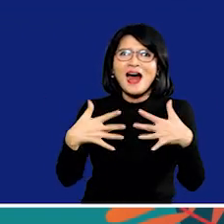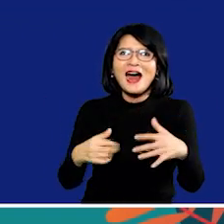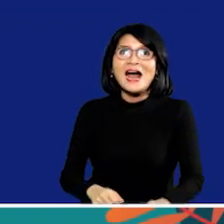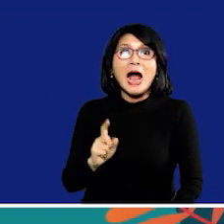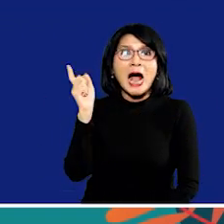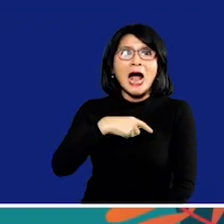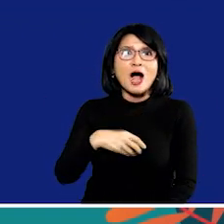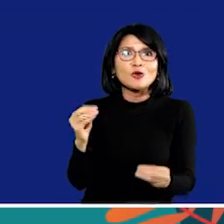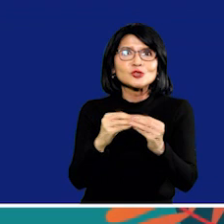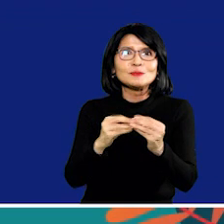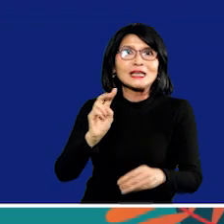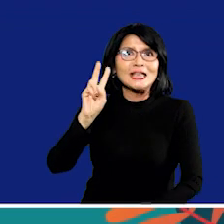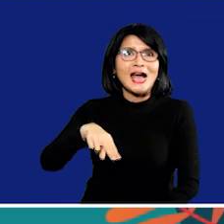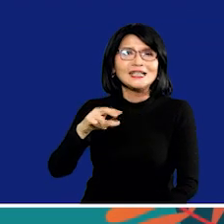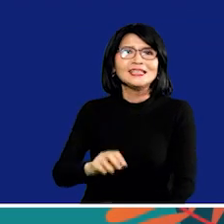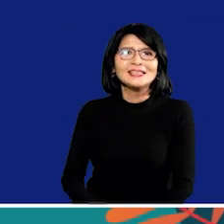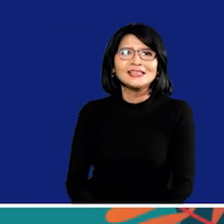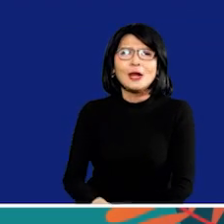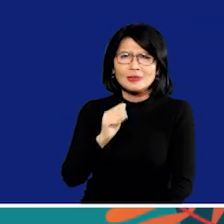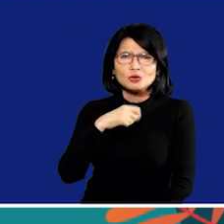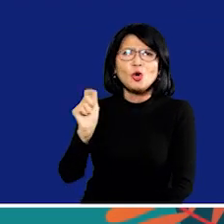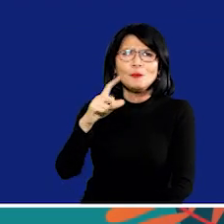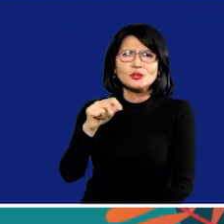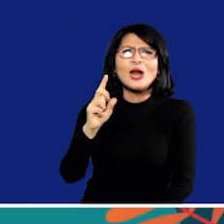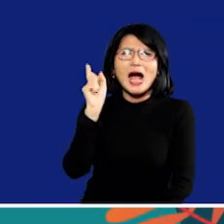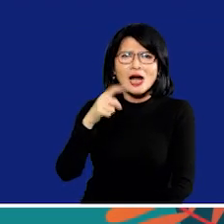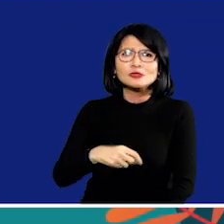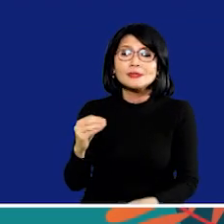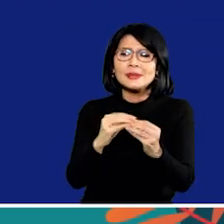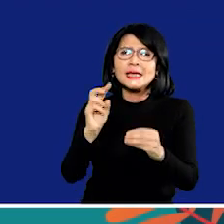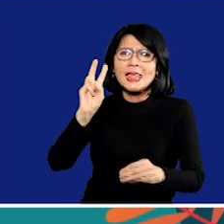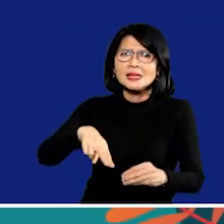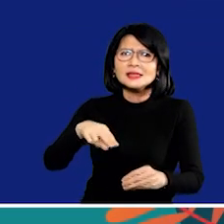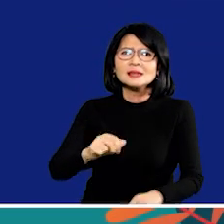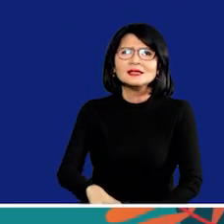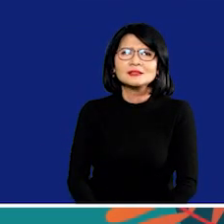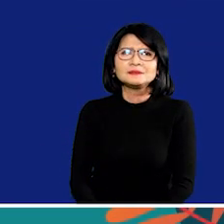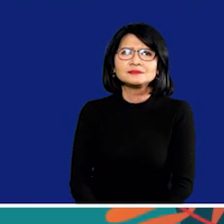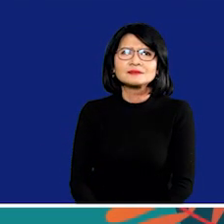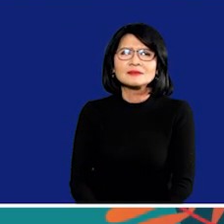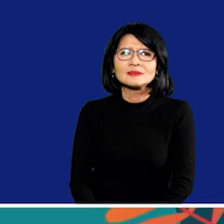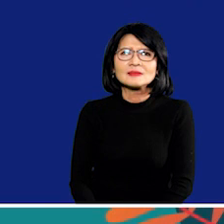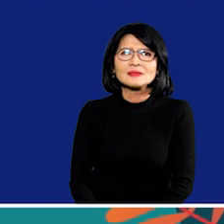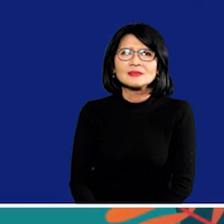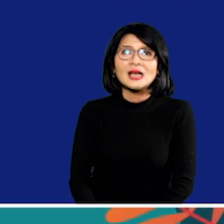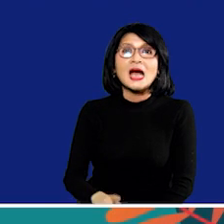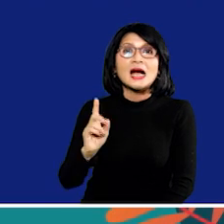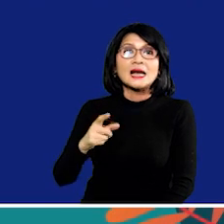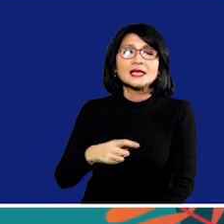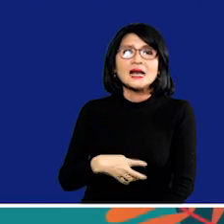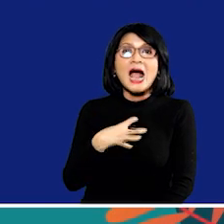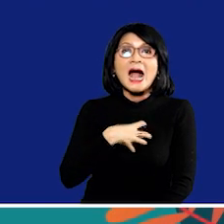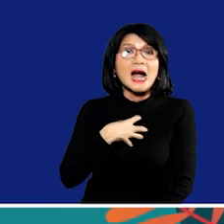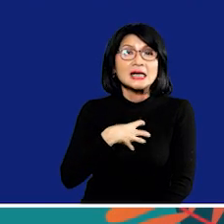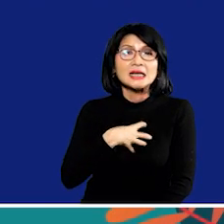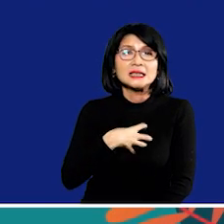Wow, berarti harus kita bikin lagi ya, kemah karakternya ya. Iya, betul iya. Banget, jadi memang karena